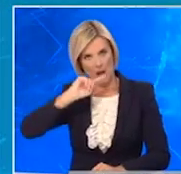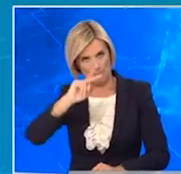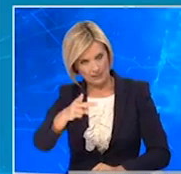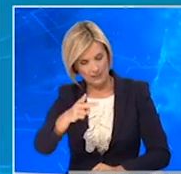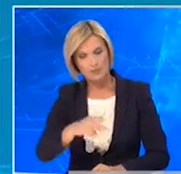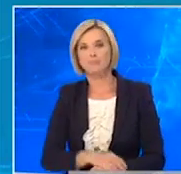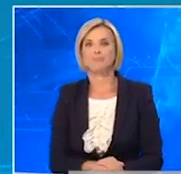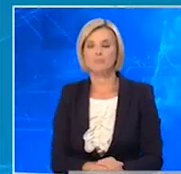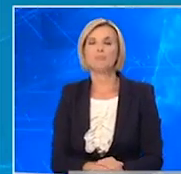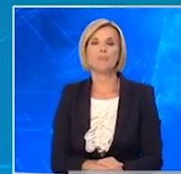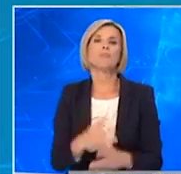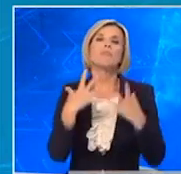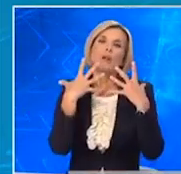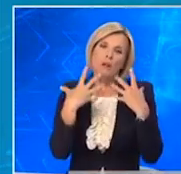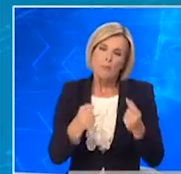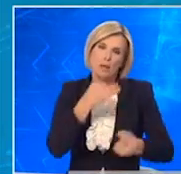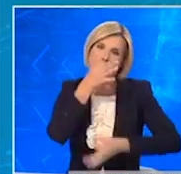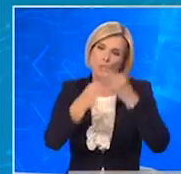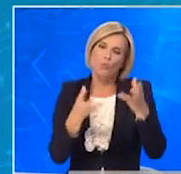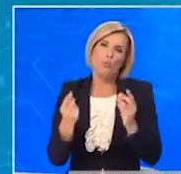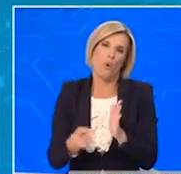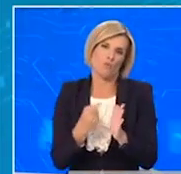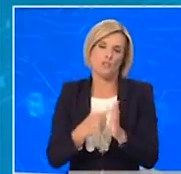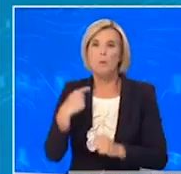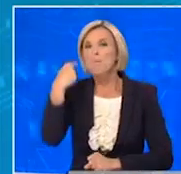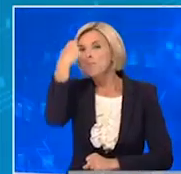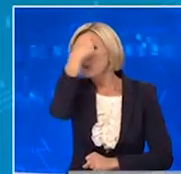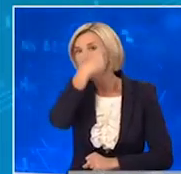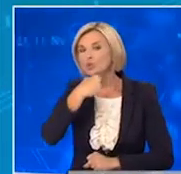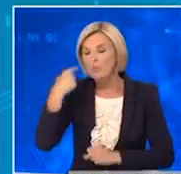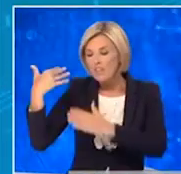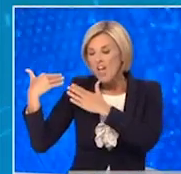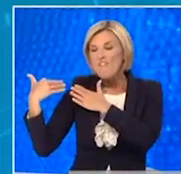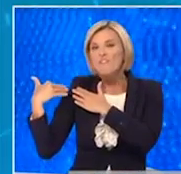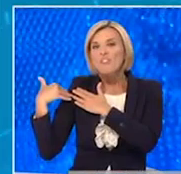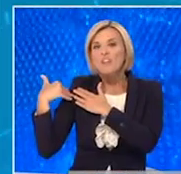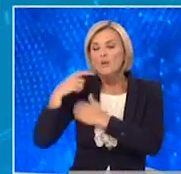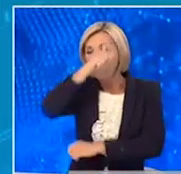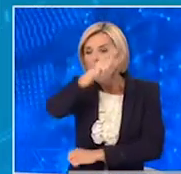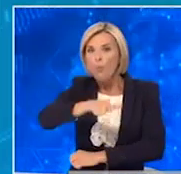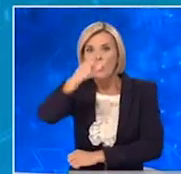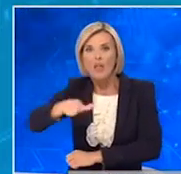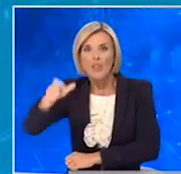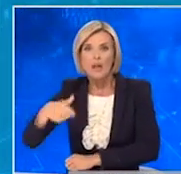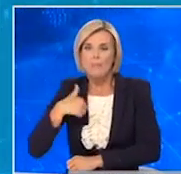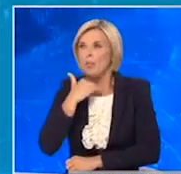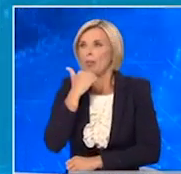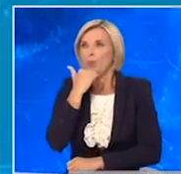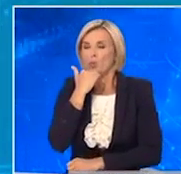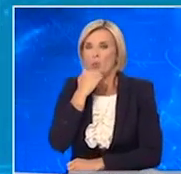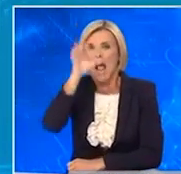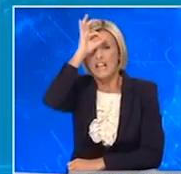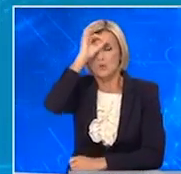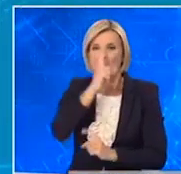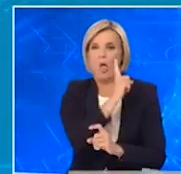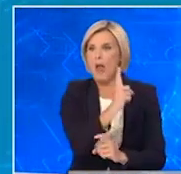Κοιτάξτε, υπάρχει ζήτημα και ατομικής αλλά και συλλογικής ευθύνης στο θέμα του συναθρήσεων. Δεν μπορεί να υπάρχει ένα αστυνομικό περιπολικό έξω από